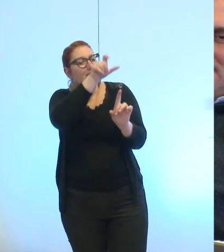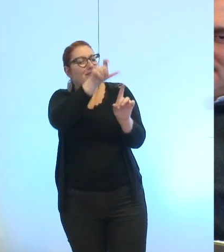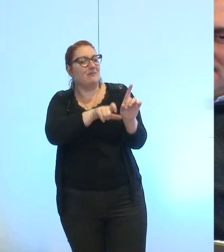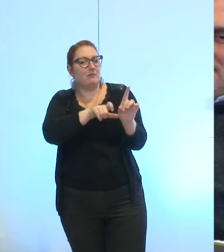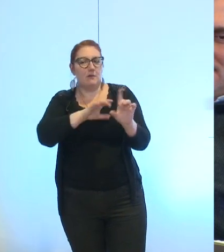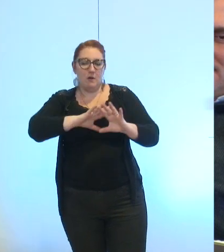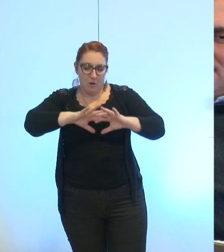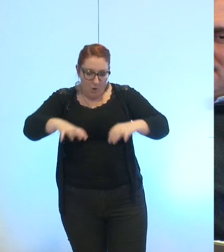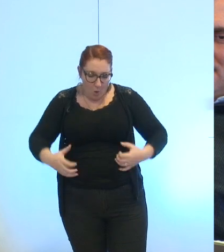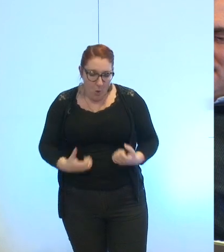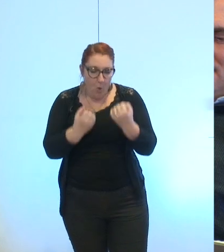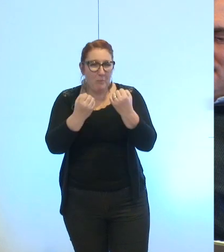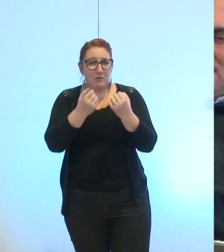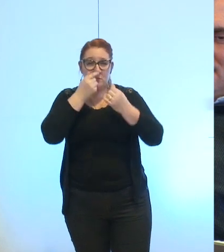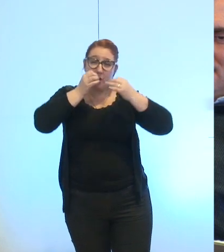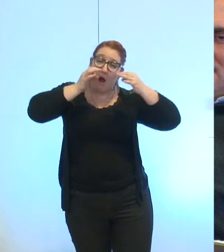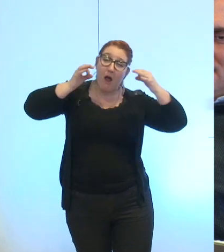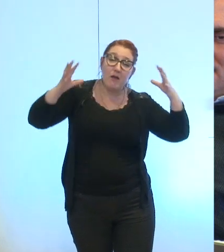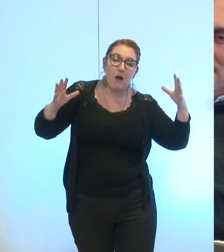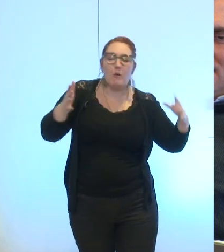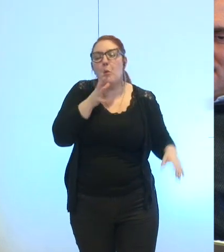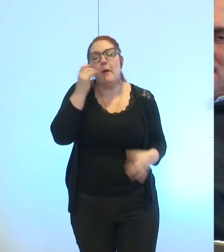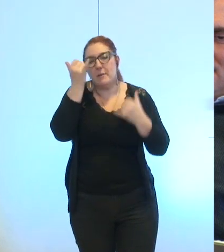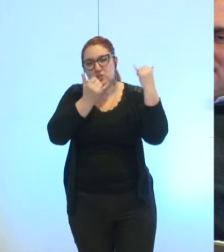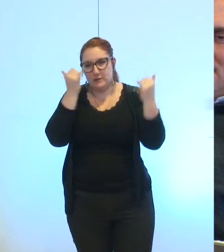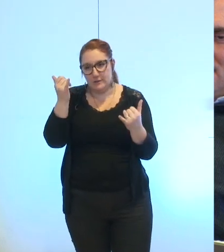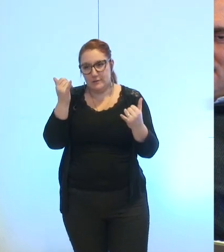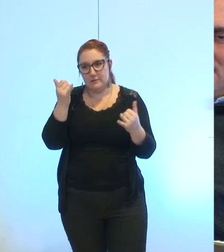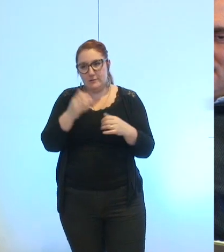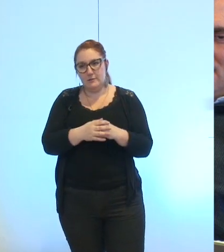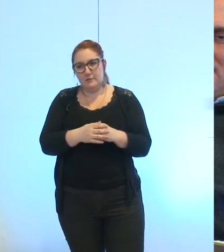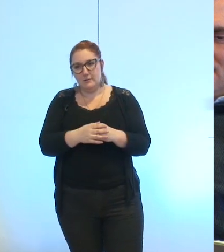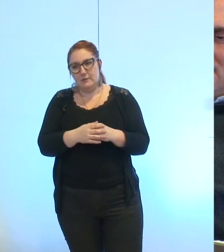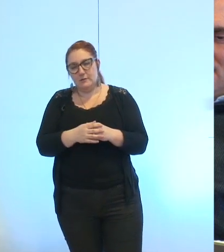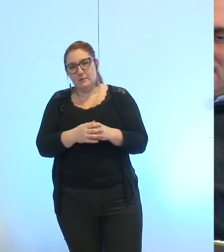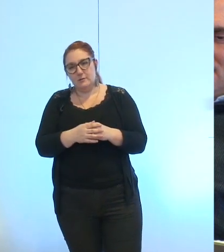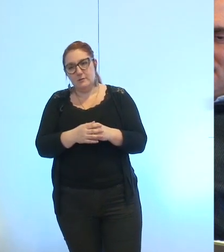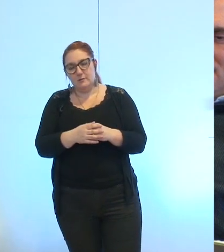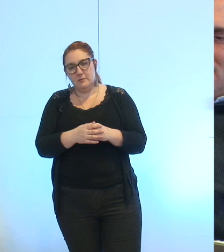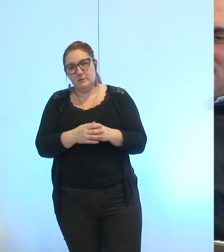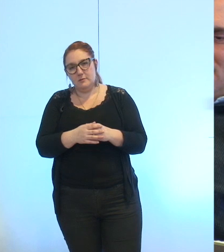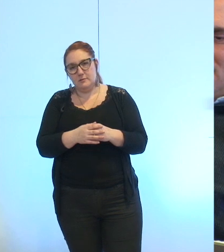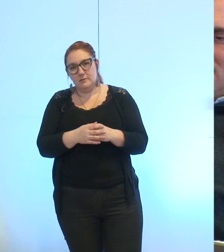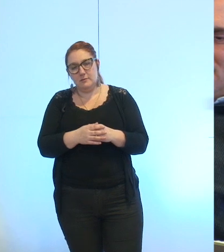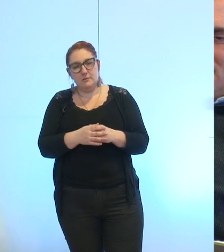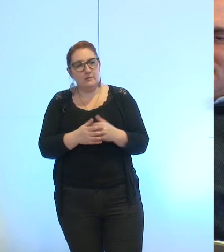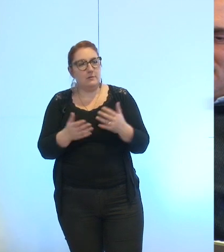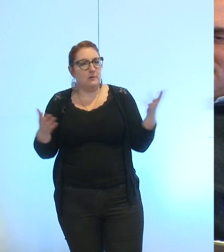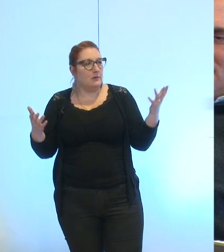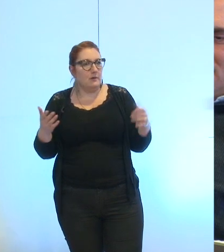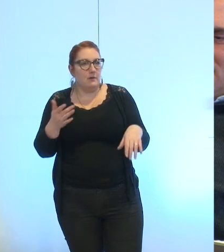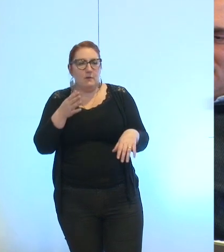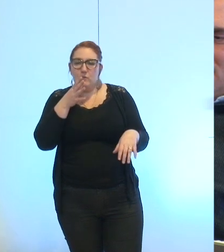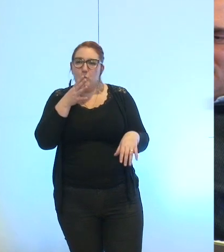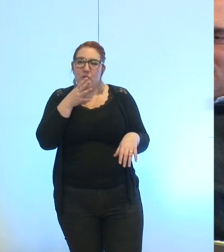incompétence sans borne vous ne pouvez raisonnnablement comme nous l'avons lu dans la